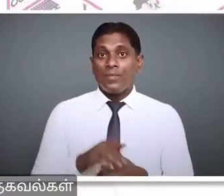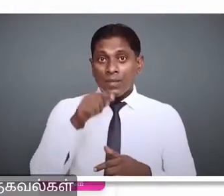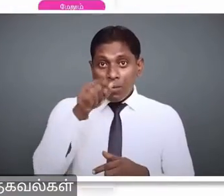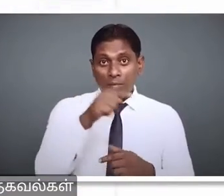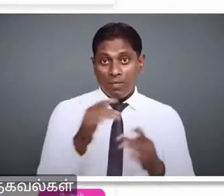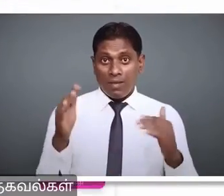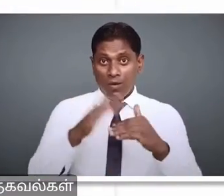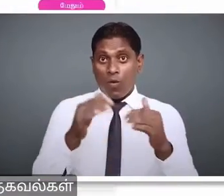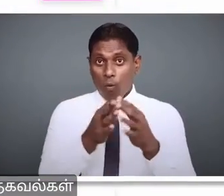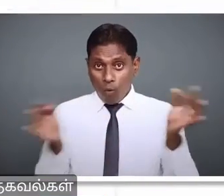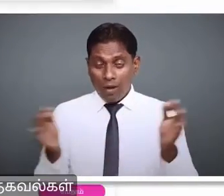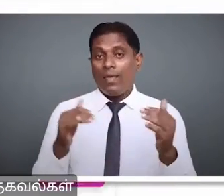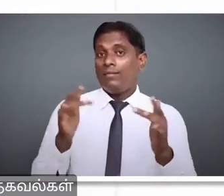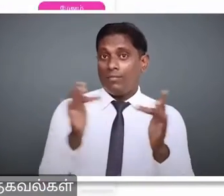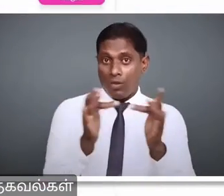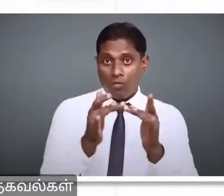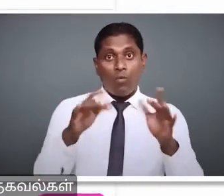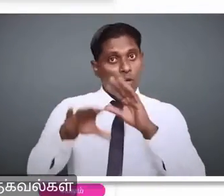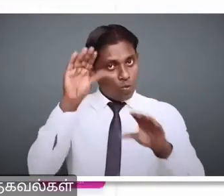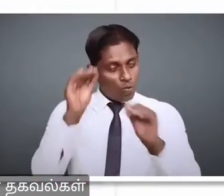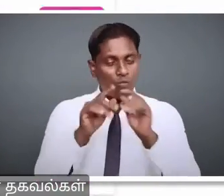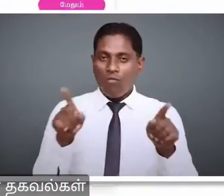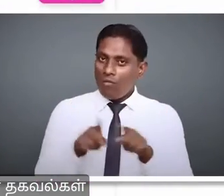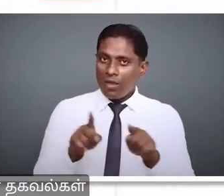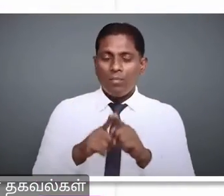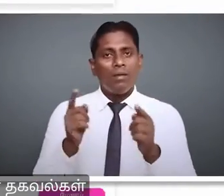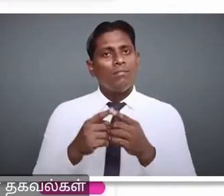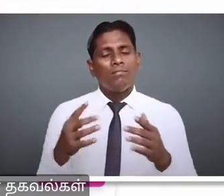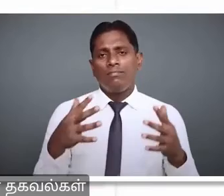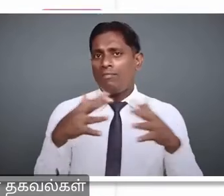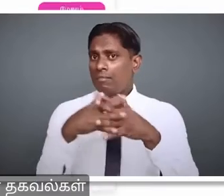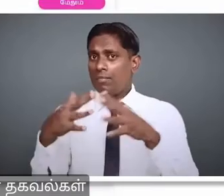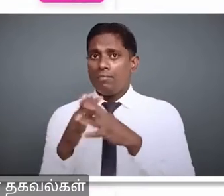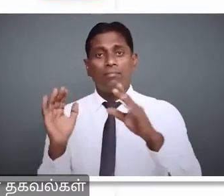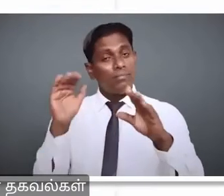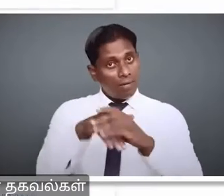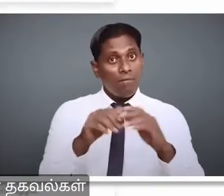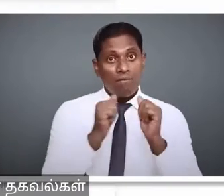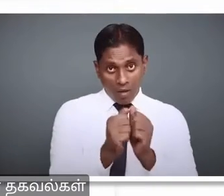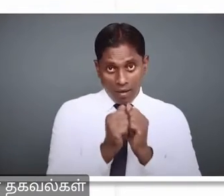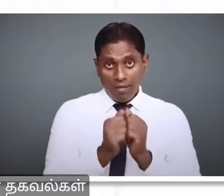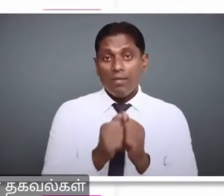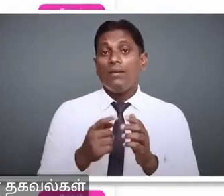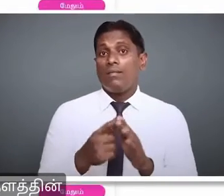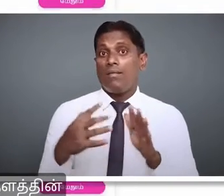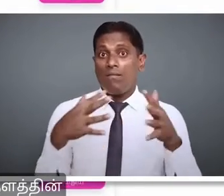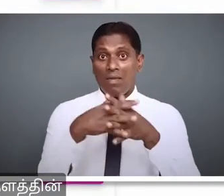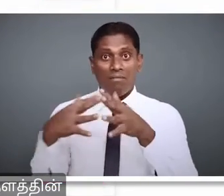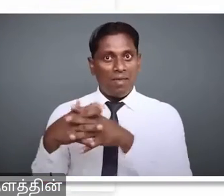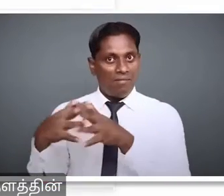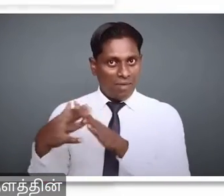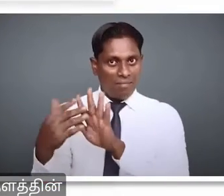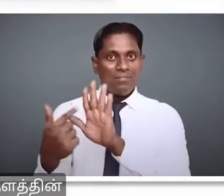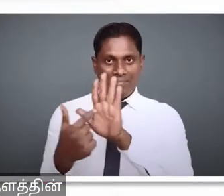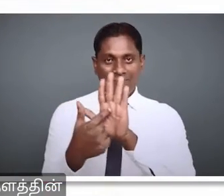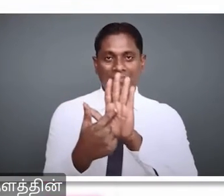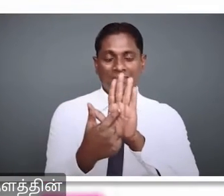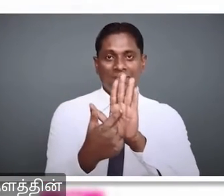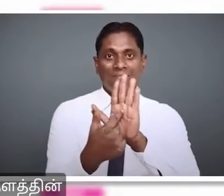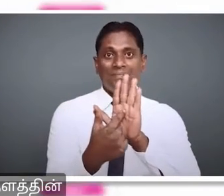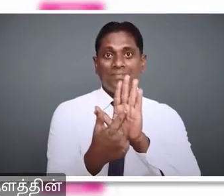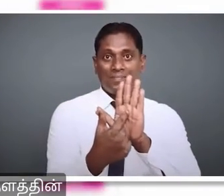இந்த இணையதள அமைப்பு தொடர்பான தகவல்கள் மற்றும் உள்நுழை செயல்முறை தொடர்பான தகவல்கள் என்பன